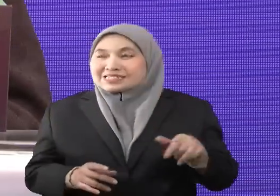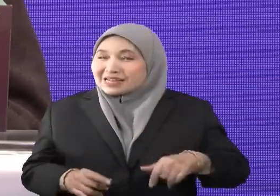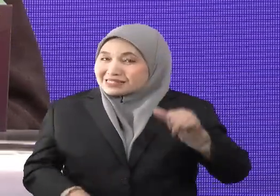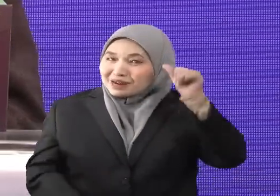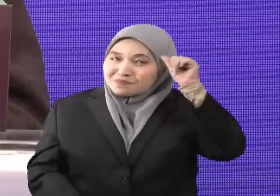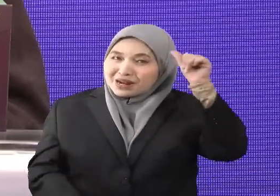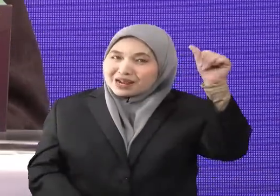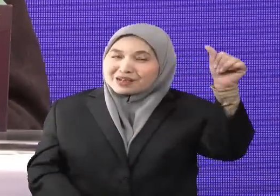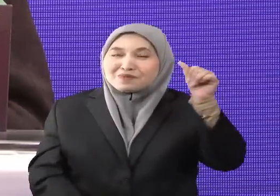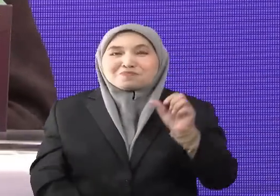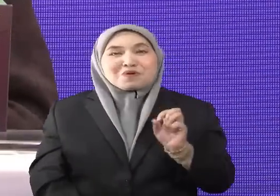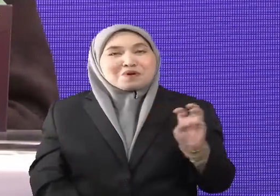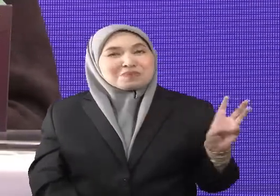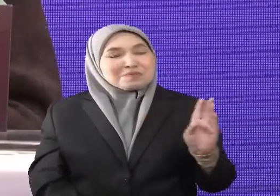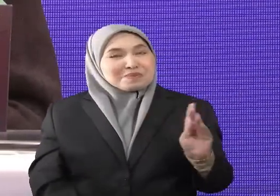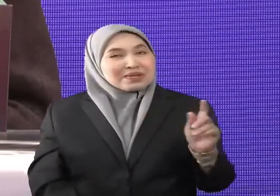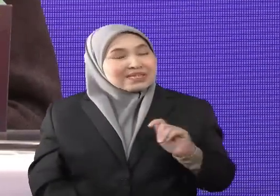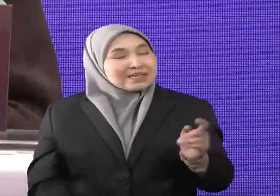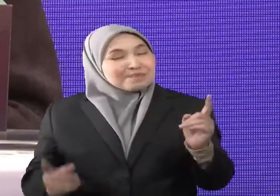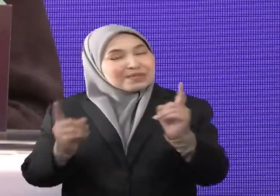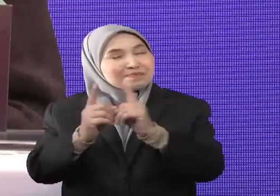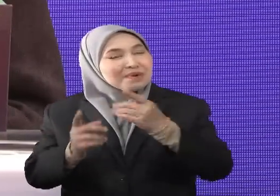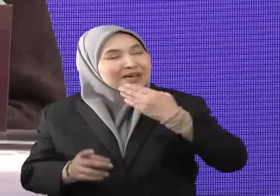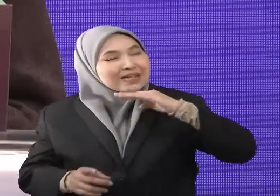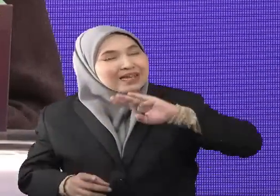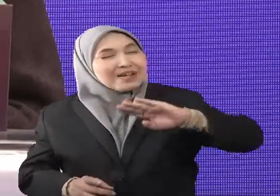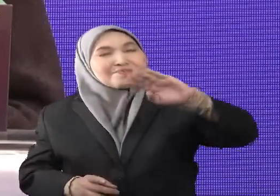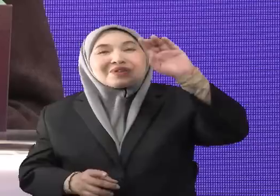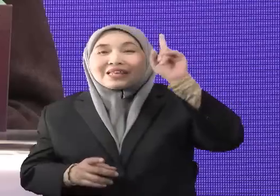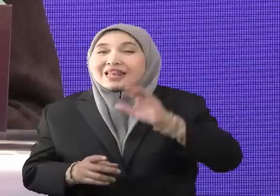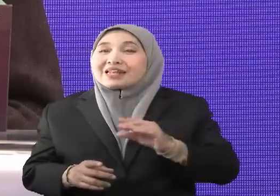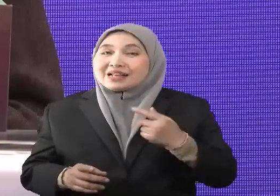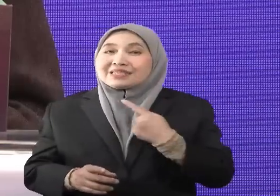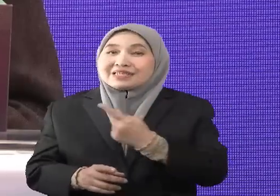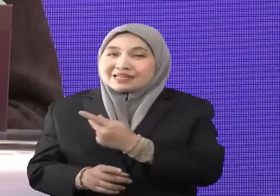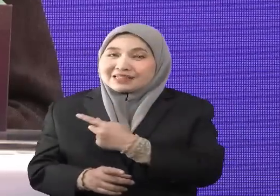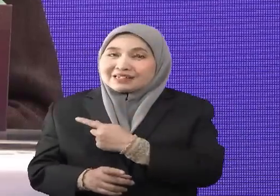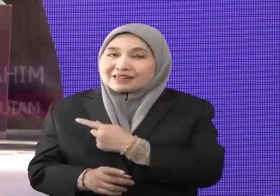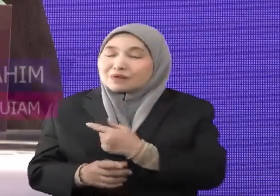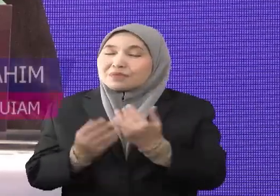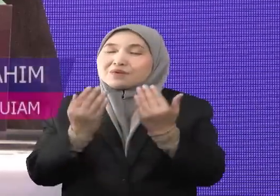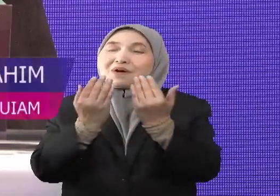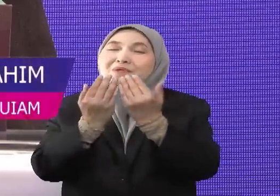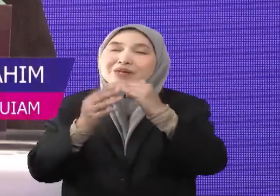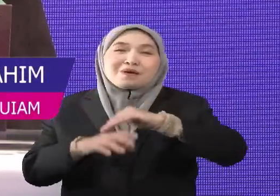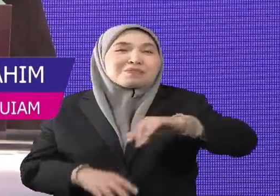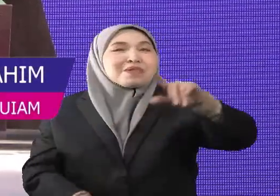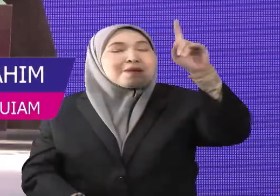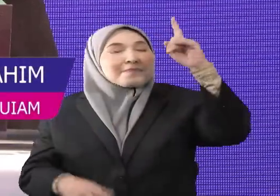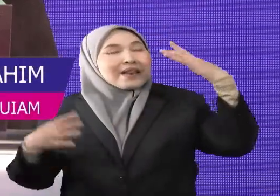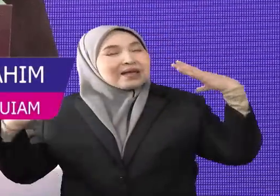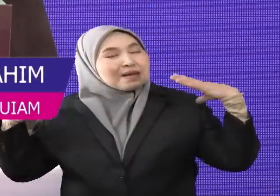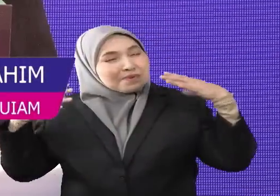Warahmatullahi Wabarakatuh Alhamdulillah kita bertemu pada hari ini dan kita doakan kepada Allah malaikat